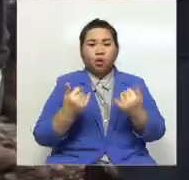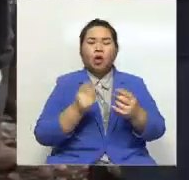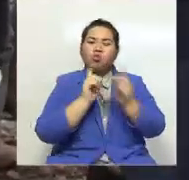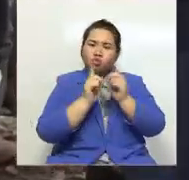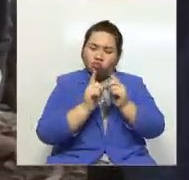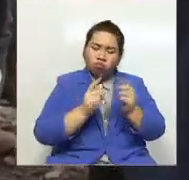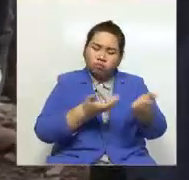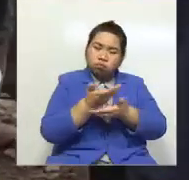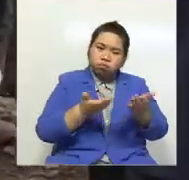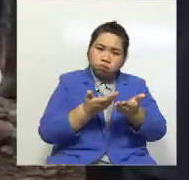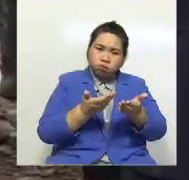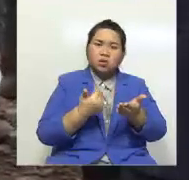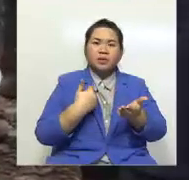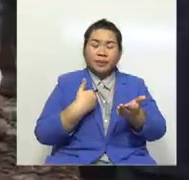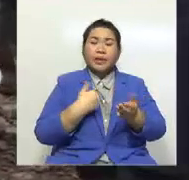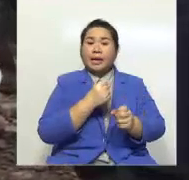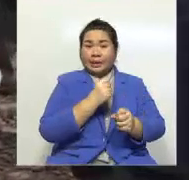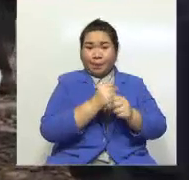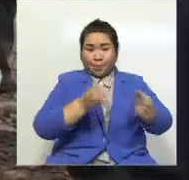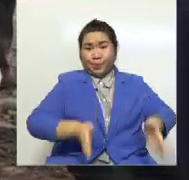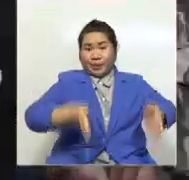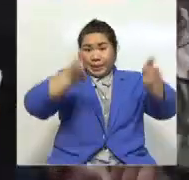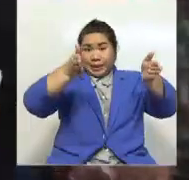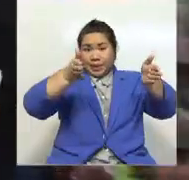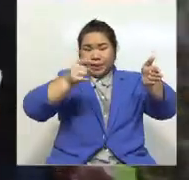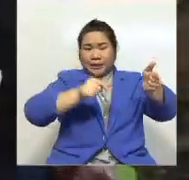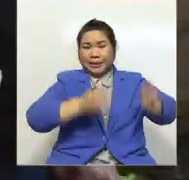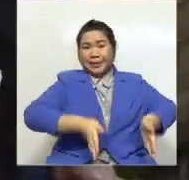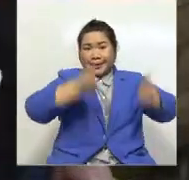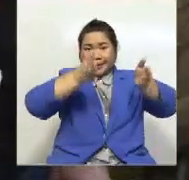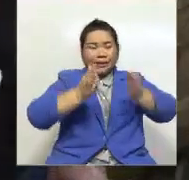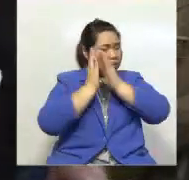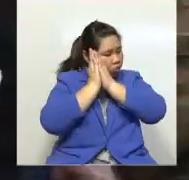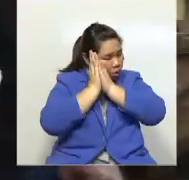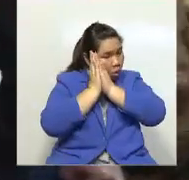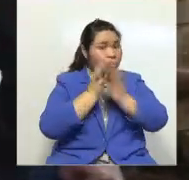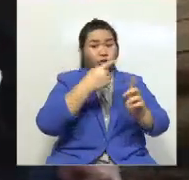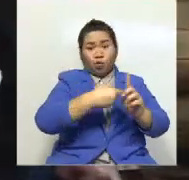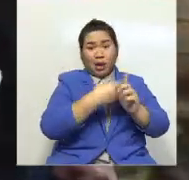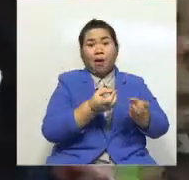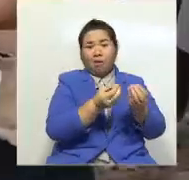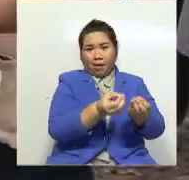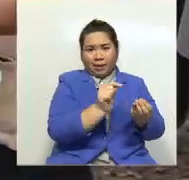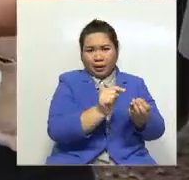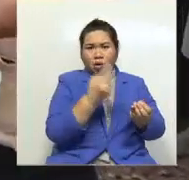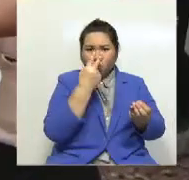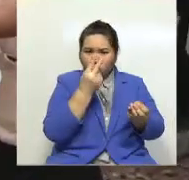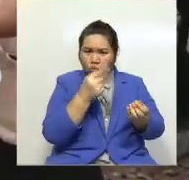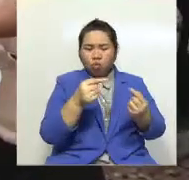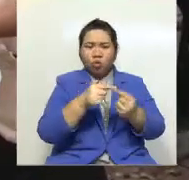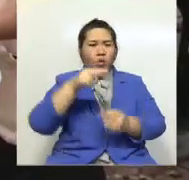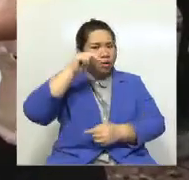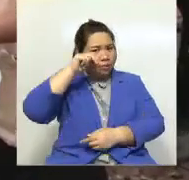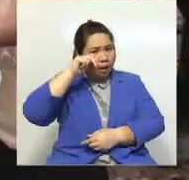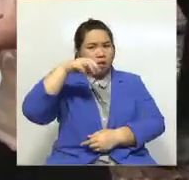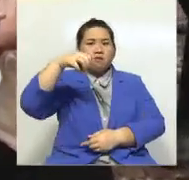ก็ยังบอกว่านอกจากการสร้างอาคารที่พักให้ชั่วคราวให้กับผู้ประสบภัยแล้วจะต้องดูในเรื่องของสาธารณูปโภ